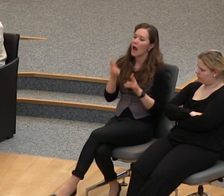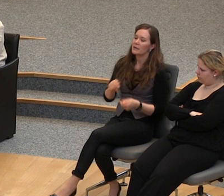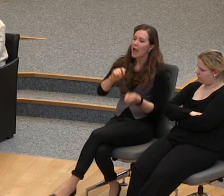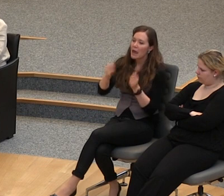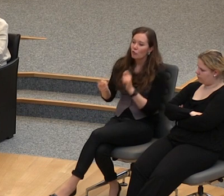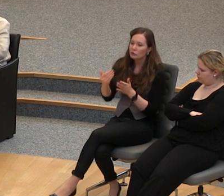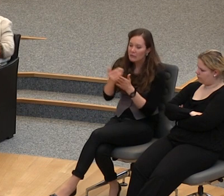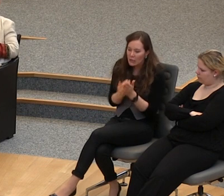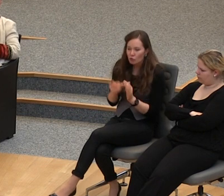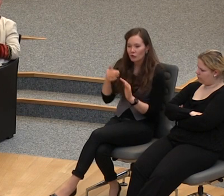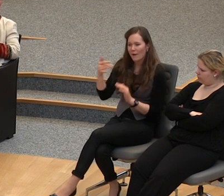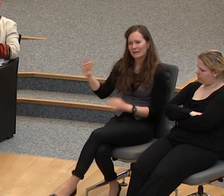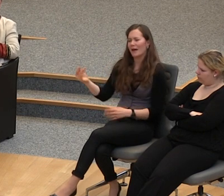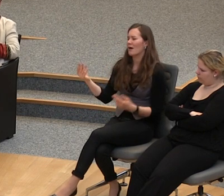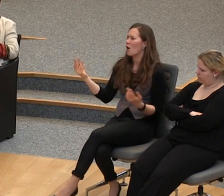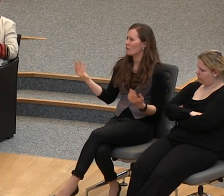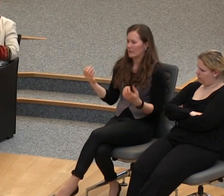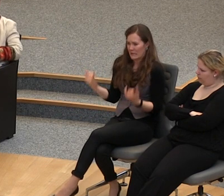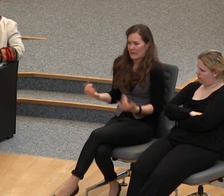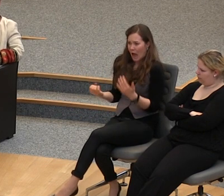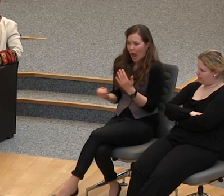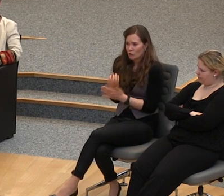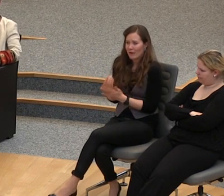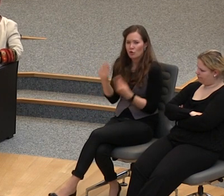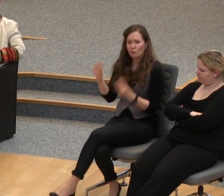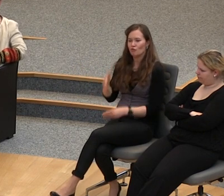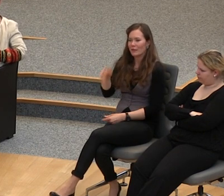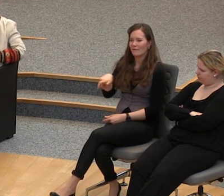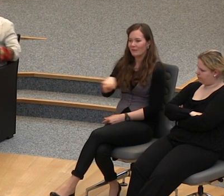Schulrechtsänderungsgesetz und, darum geht es ja aktuell in NRW,